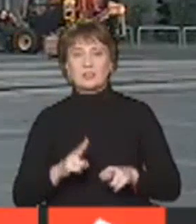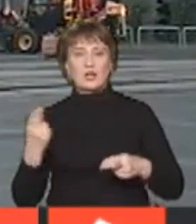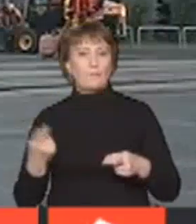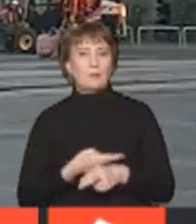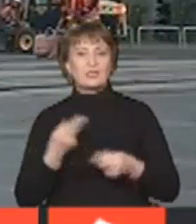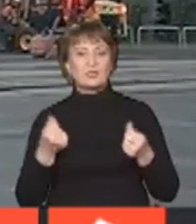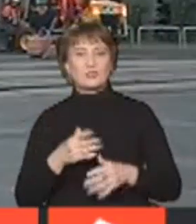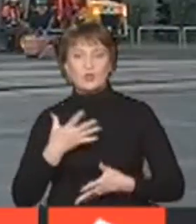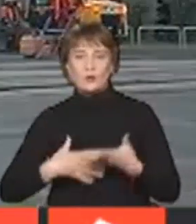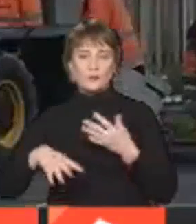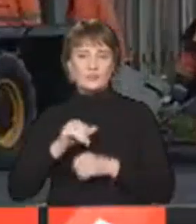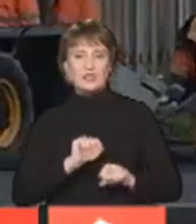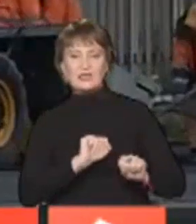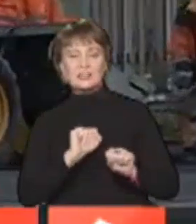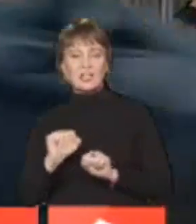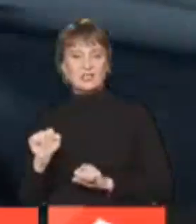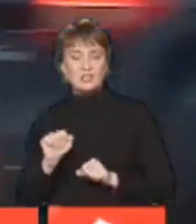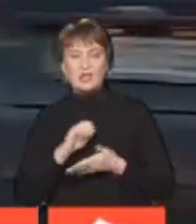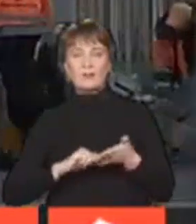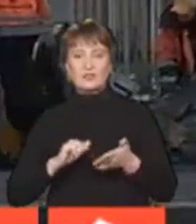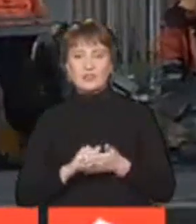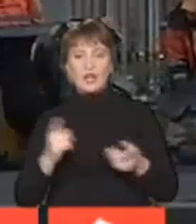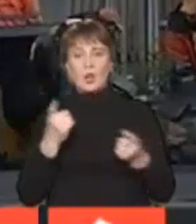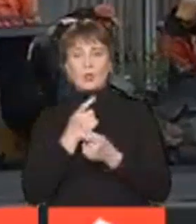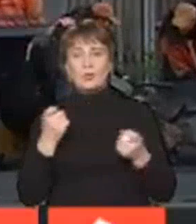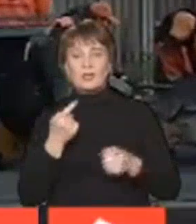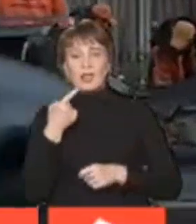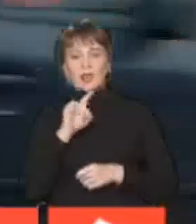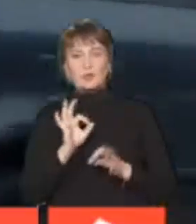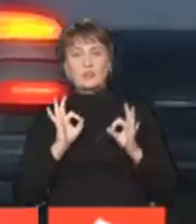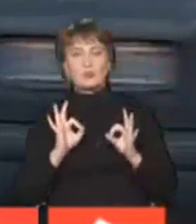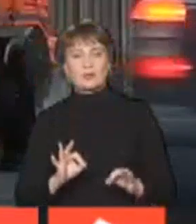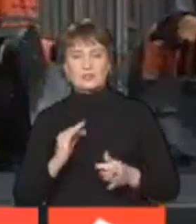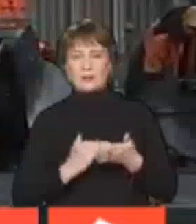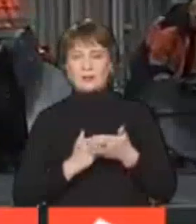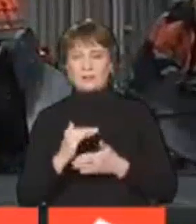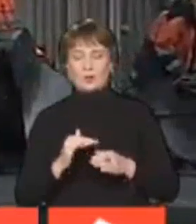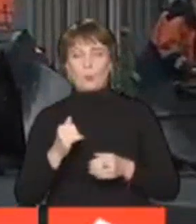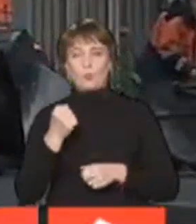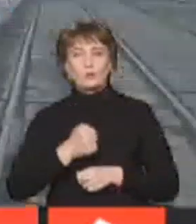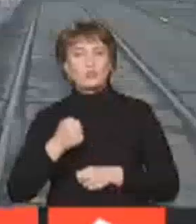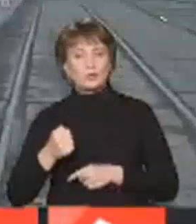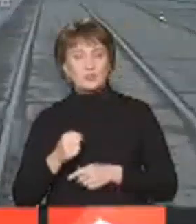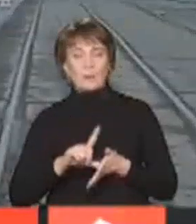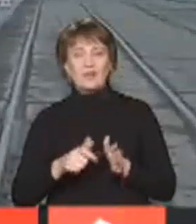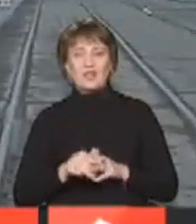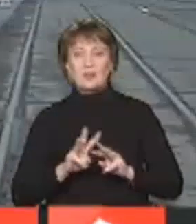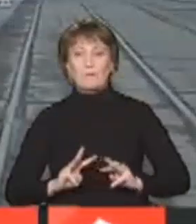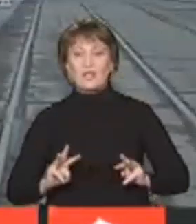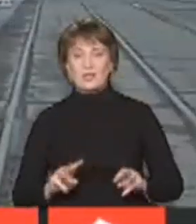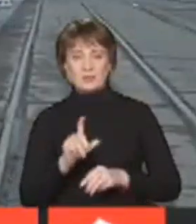всі незахищені видатки. Про це повідомляє «Економічна правда», посилаючись на високопосадовців у Кабінеті